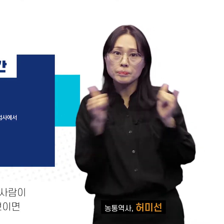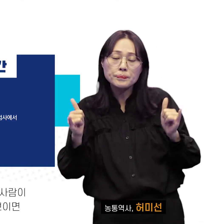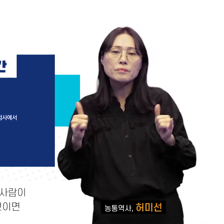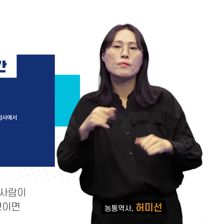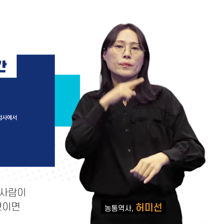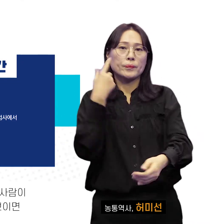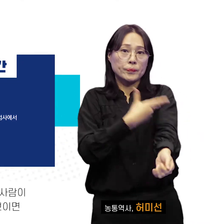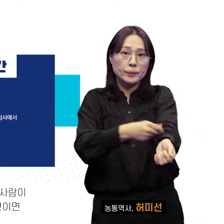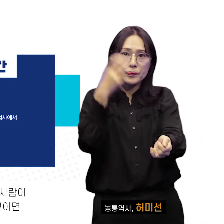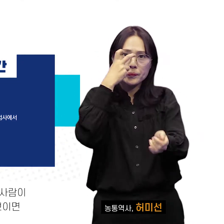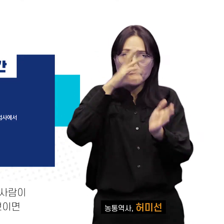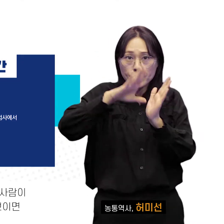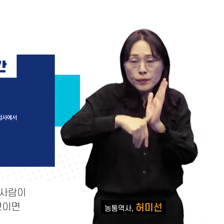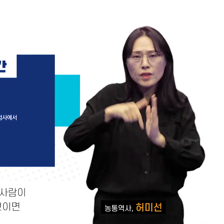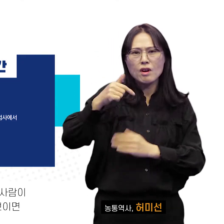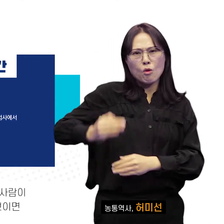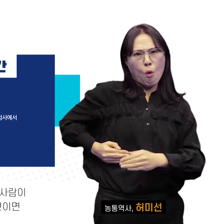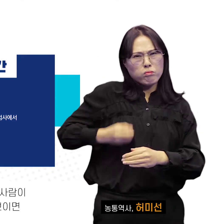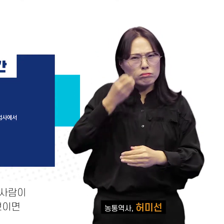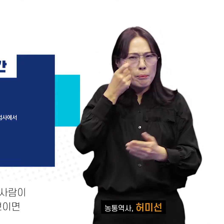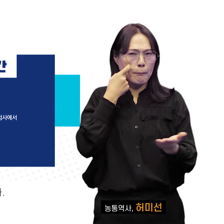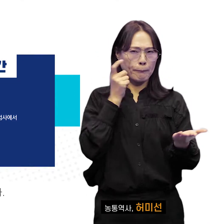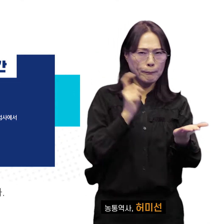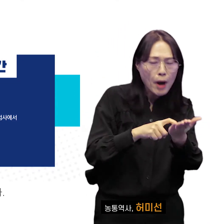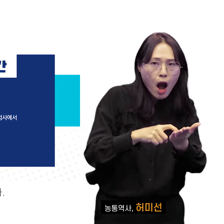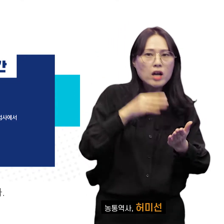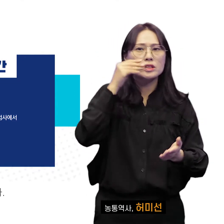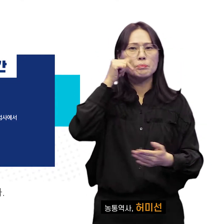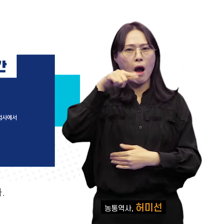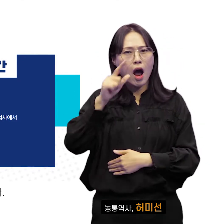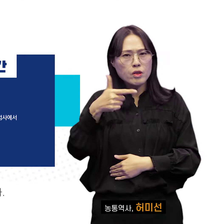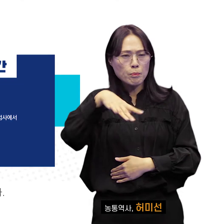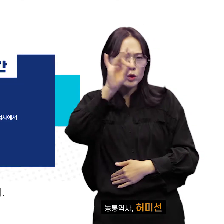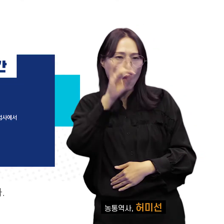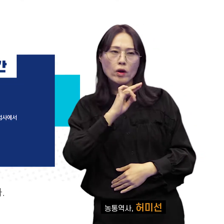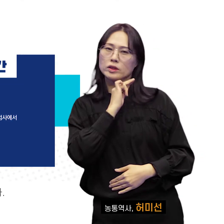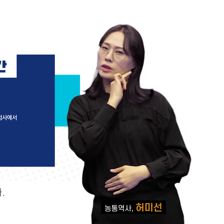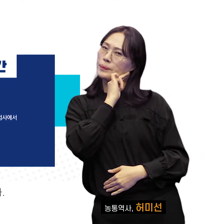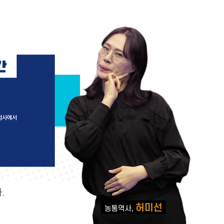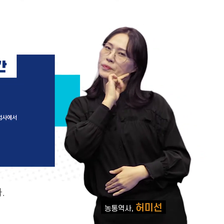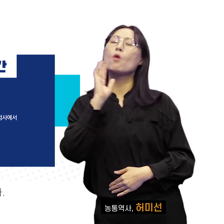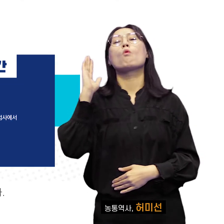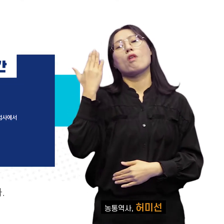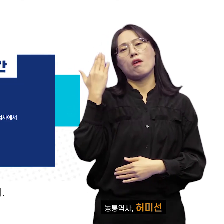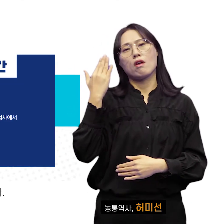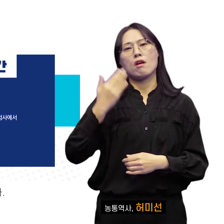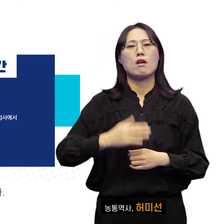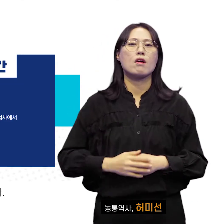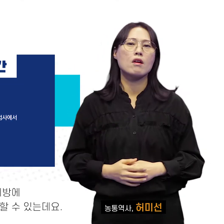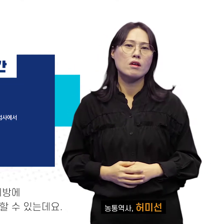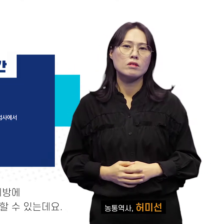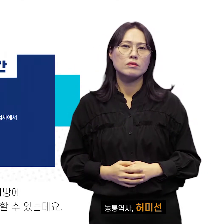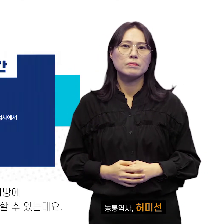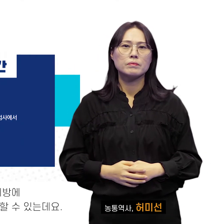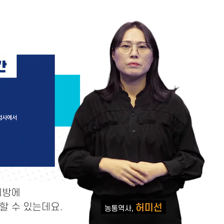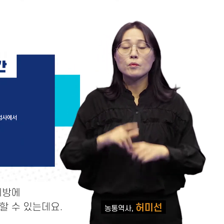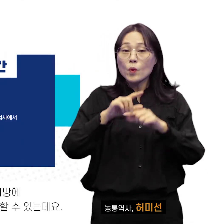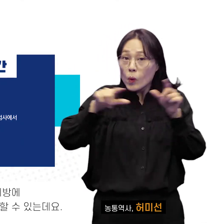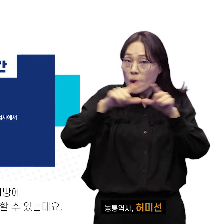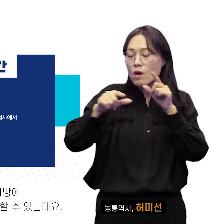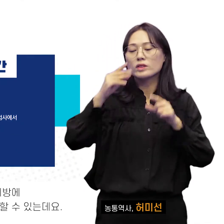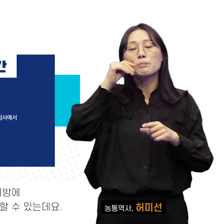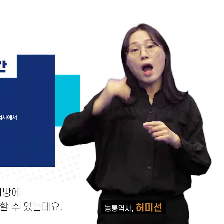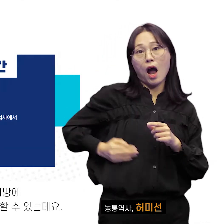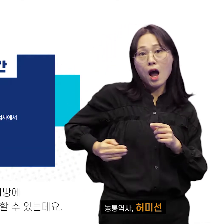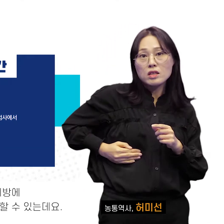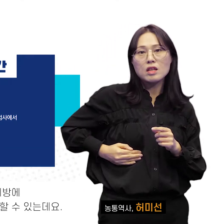혈액 검사에서 간 기능 이상 소견을 보이면 지방간을 먼저 의심해 볼 수 있습니다. 보통